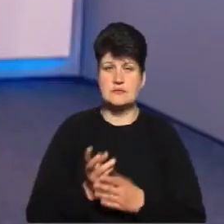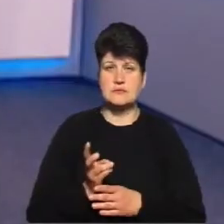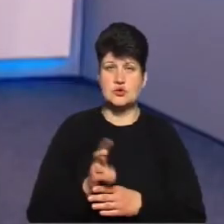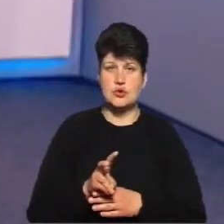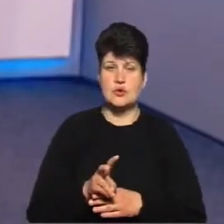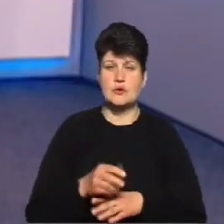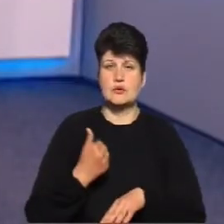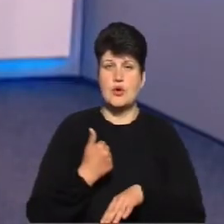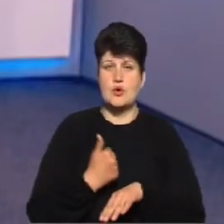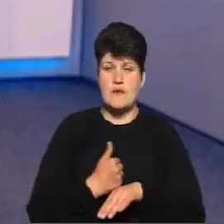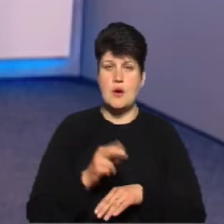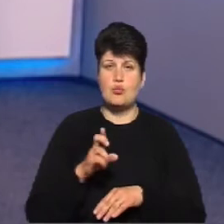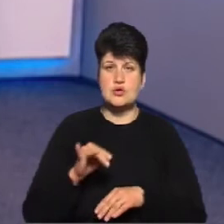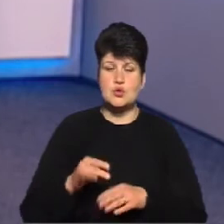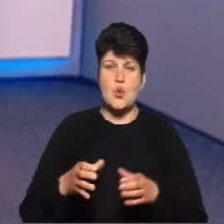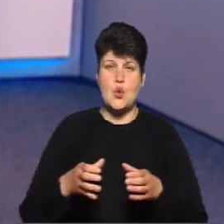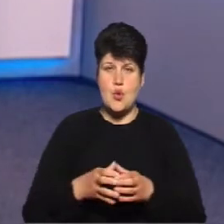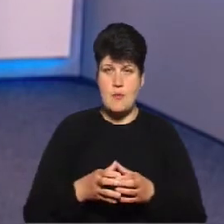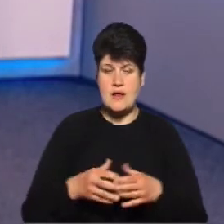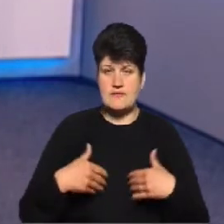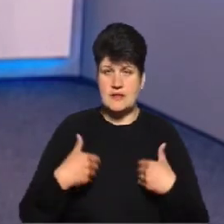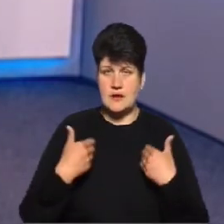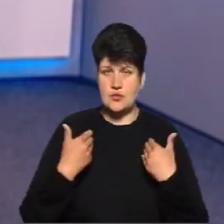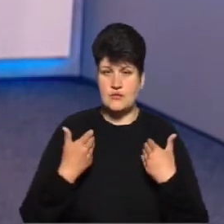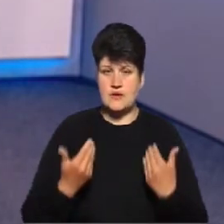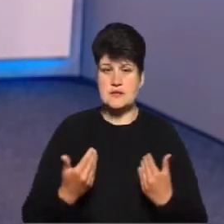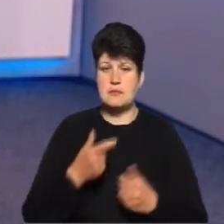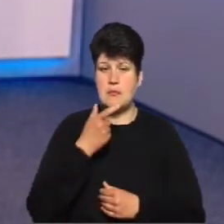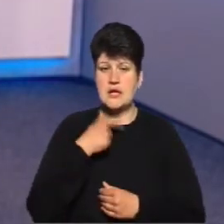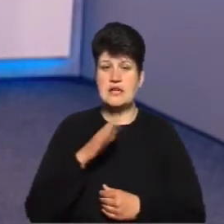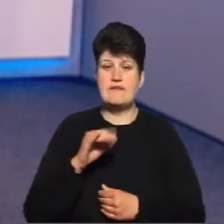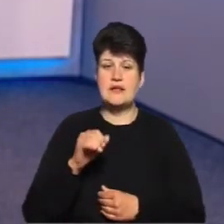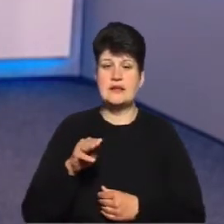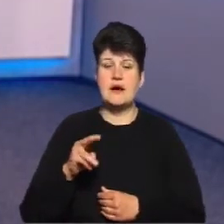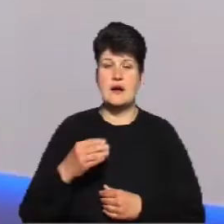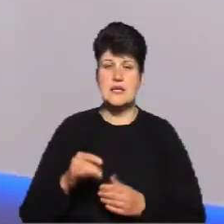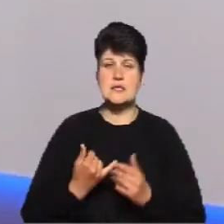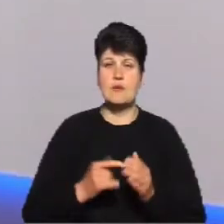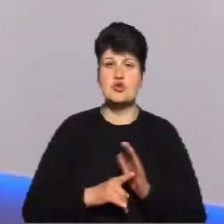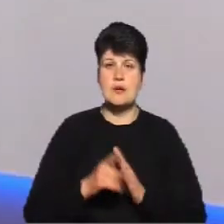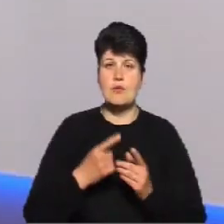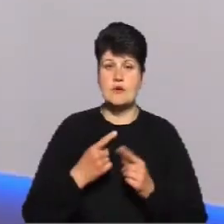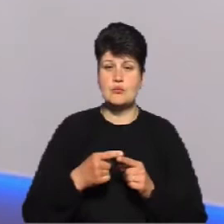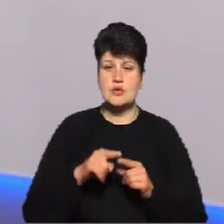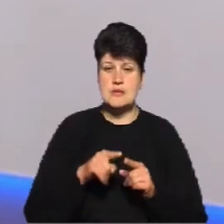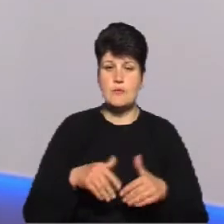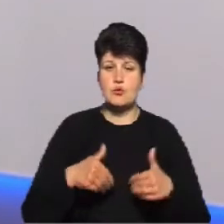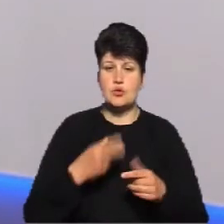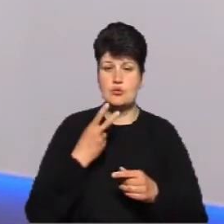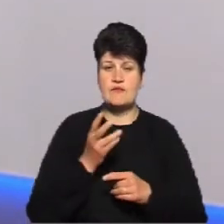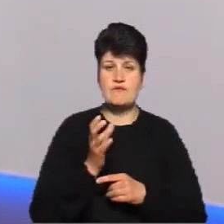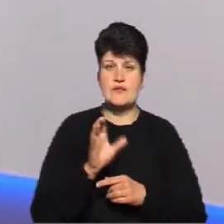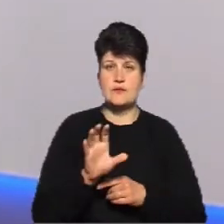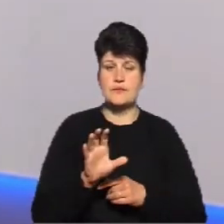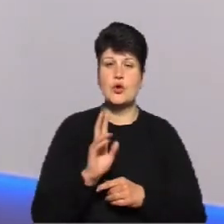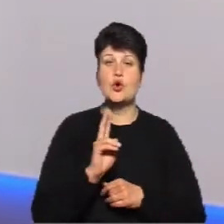Буджицької громади Віталій Фраяк. Вітаю вас. Буде. Пане Віталію, зараз почнемо про це говорити. Перед тим пропоную подивитися власне відео, фрагмент. Хто такий